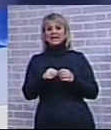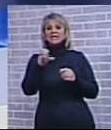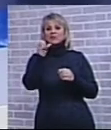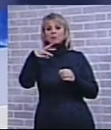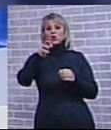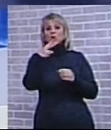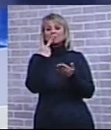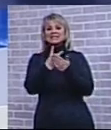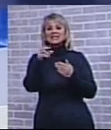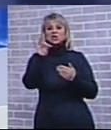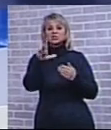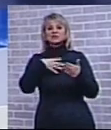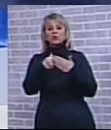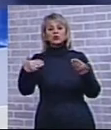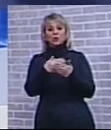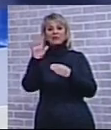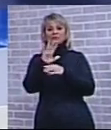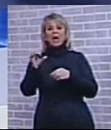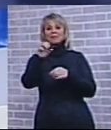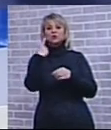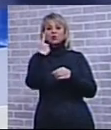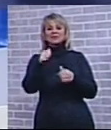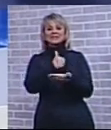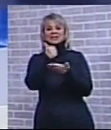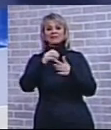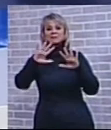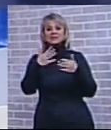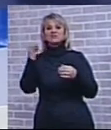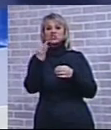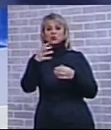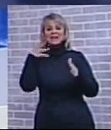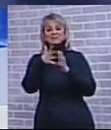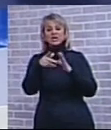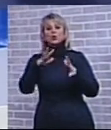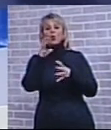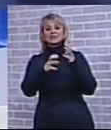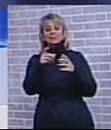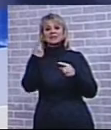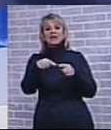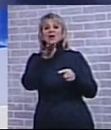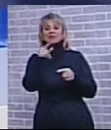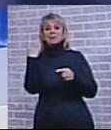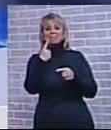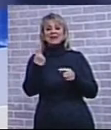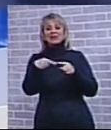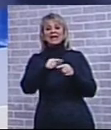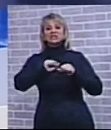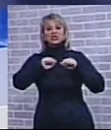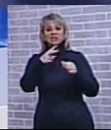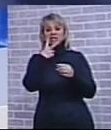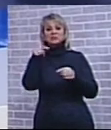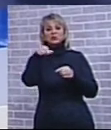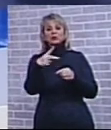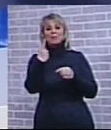Евгений Миронов представил в Ростове свой новый фильм об одном из главных событий в истории освоения космоса. «Время первых» – это героический